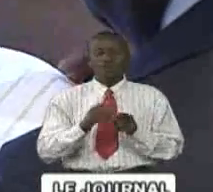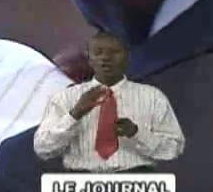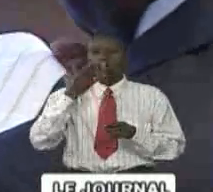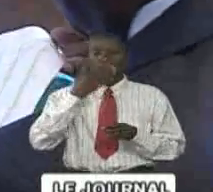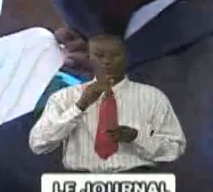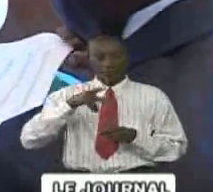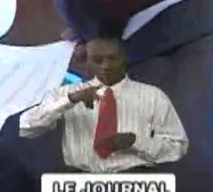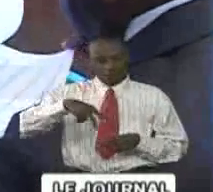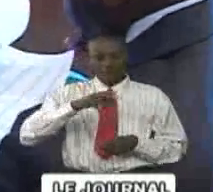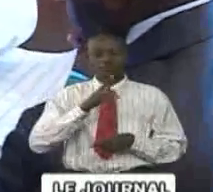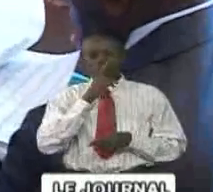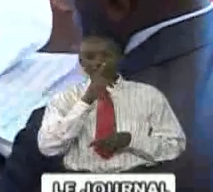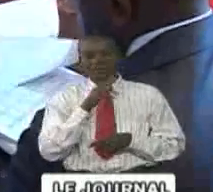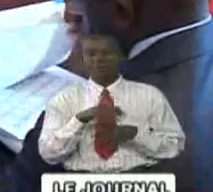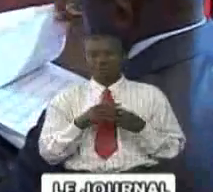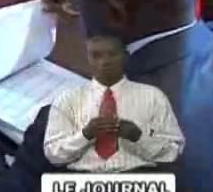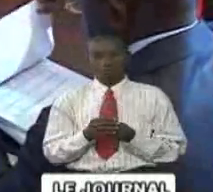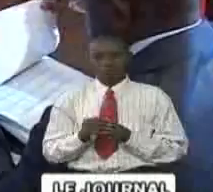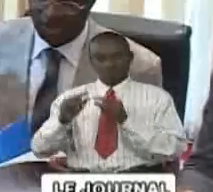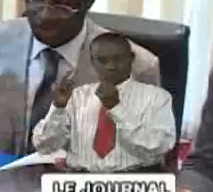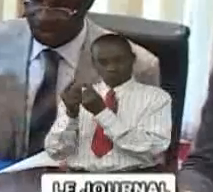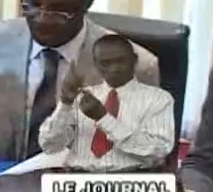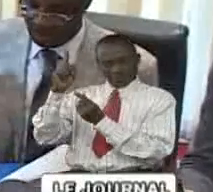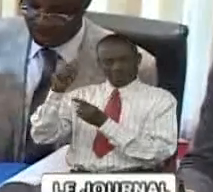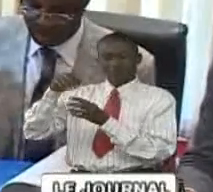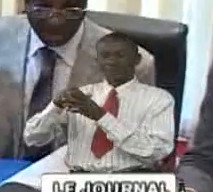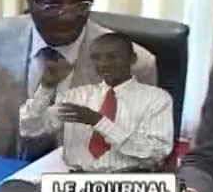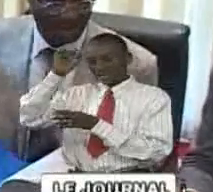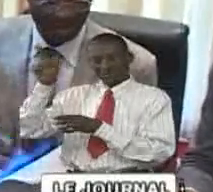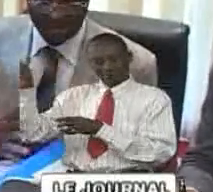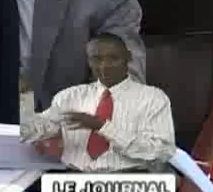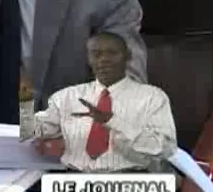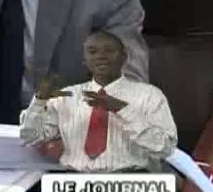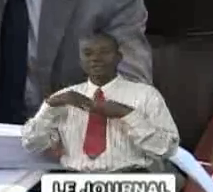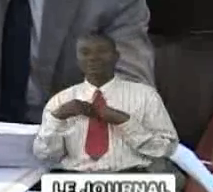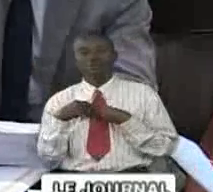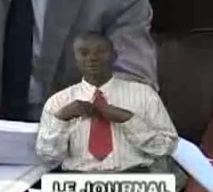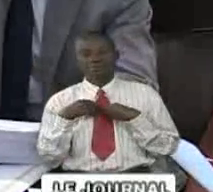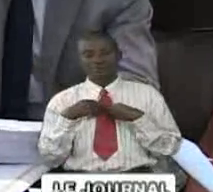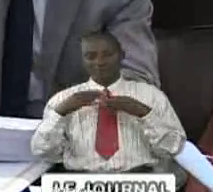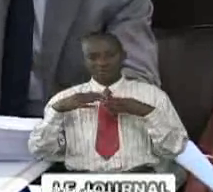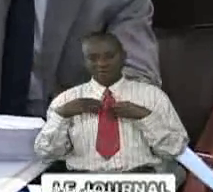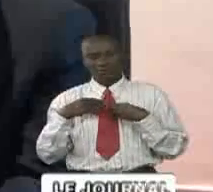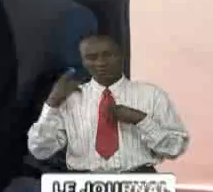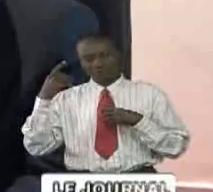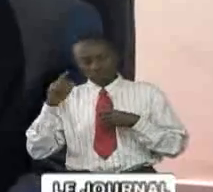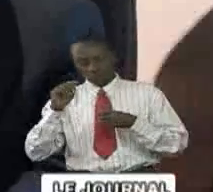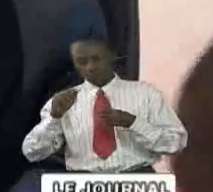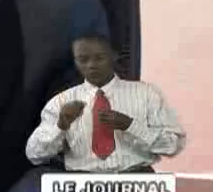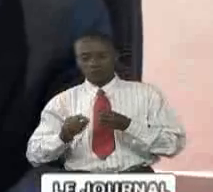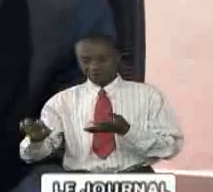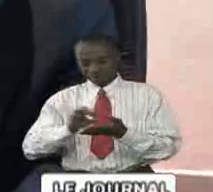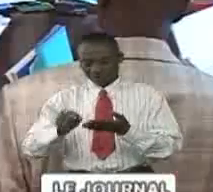Le groupe Sunrise Hospital a été retenu pour pouvoir signer l'accord